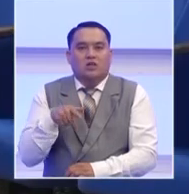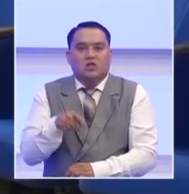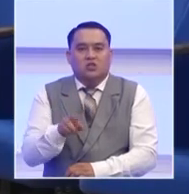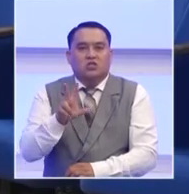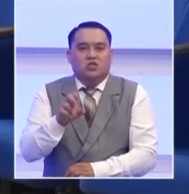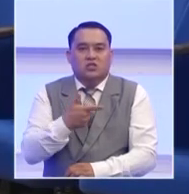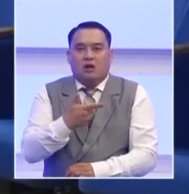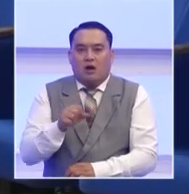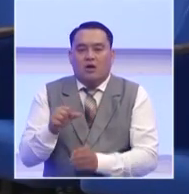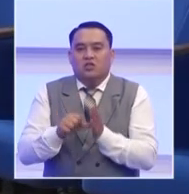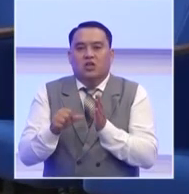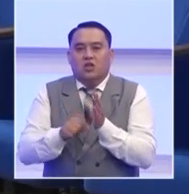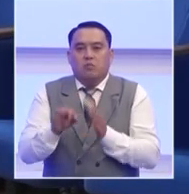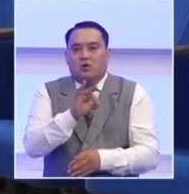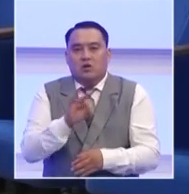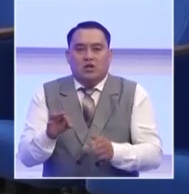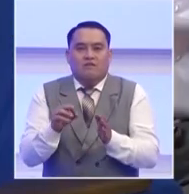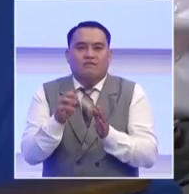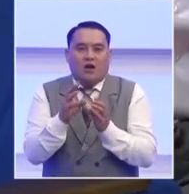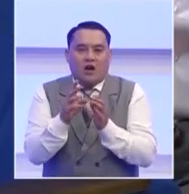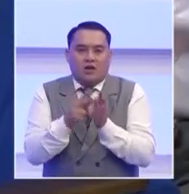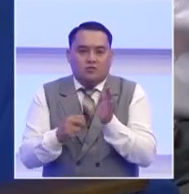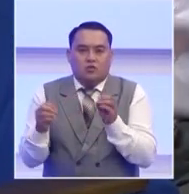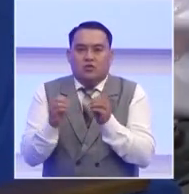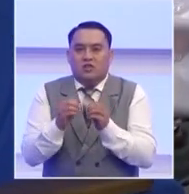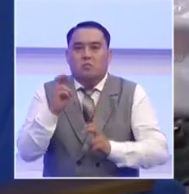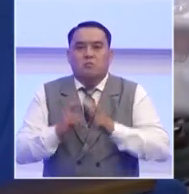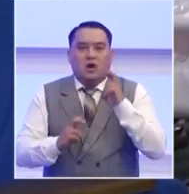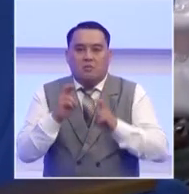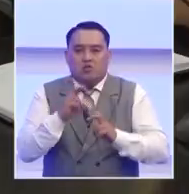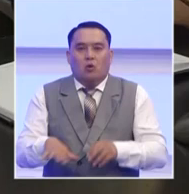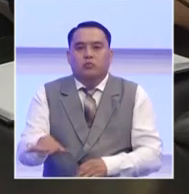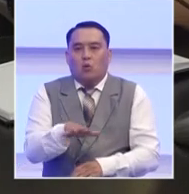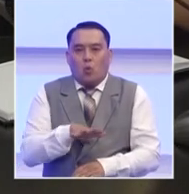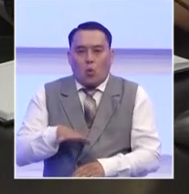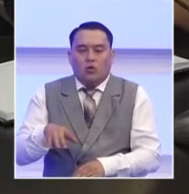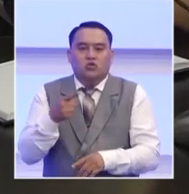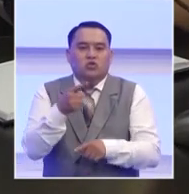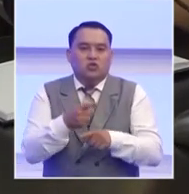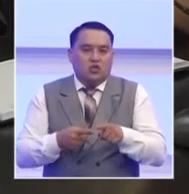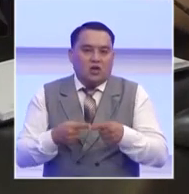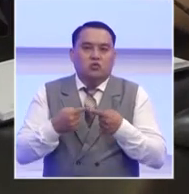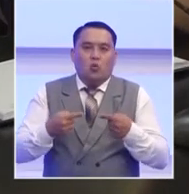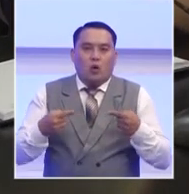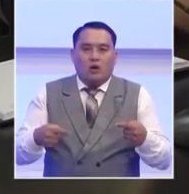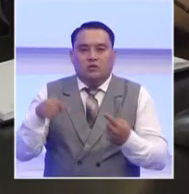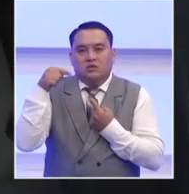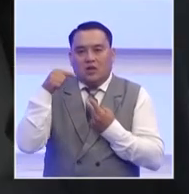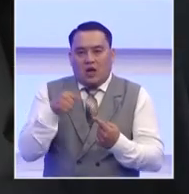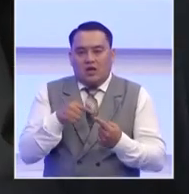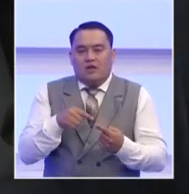гектаров, более 60% – 810 гектаров – промышленные площадки. Другая часть предназначена для